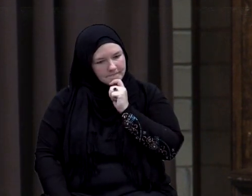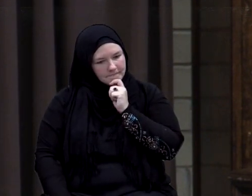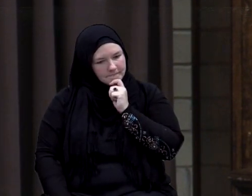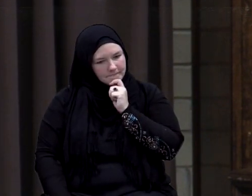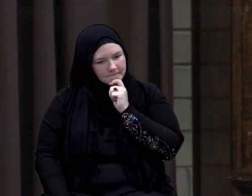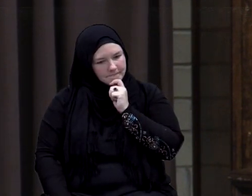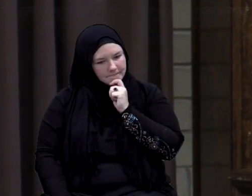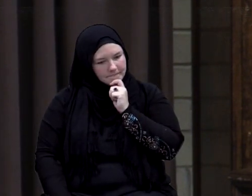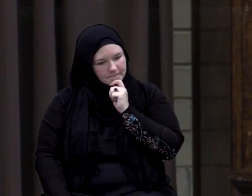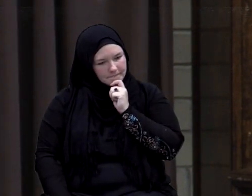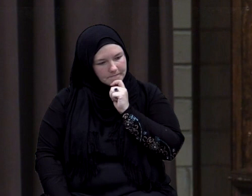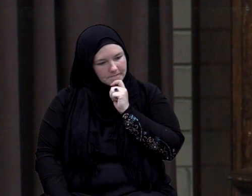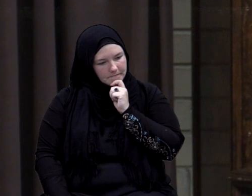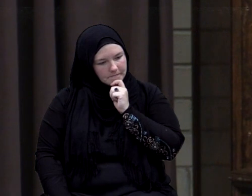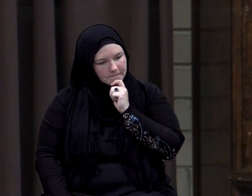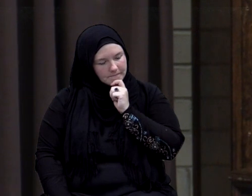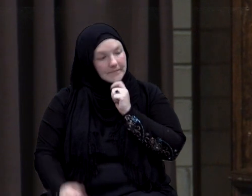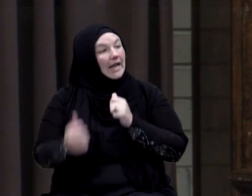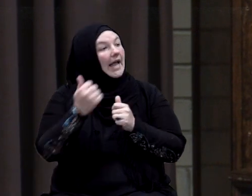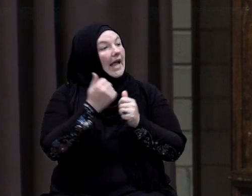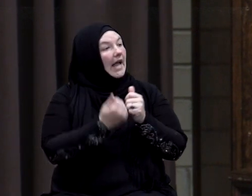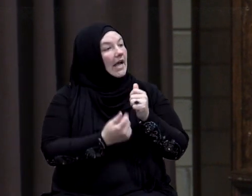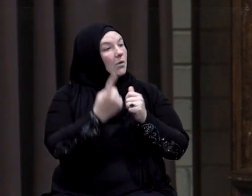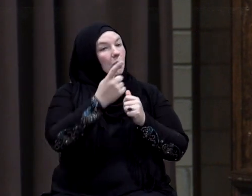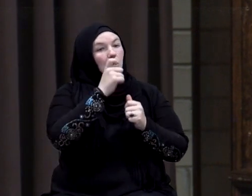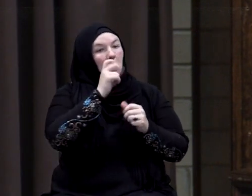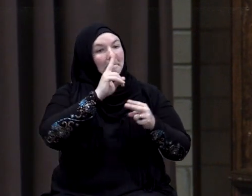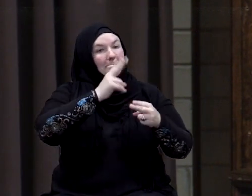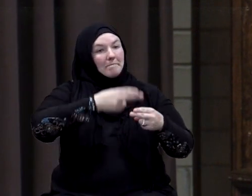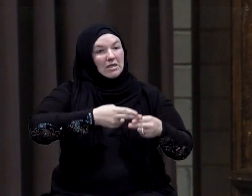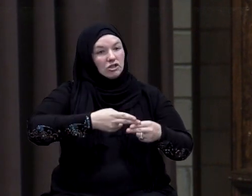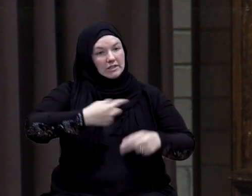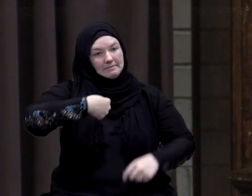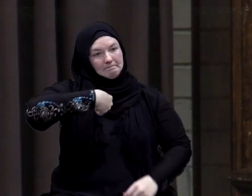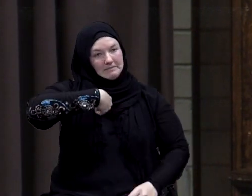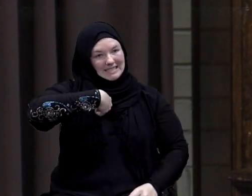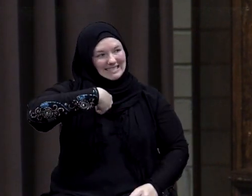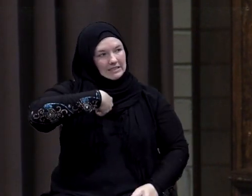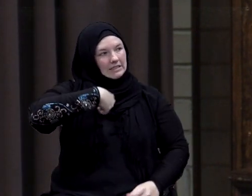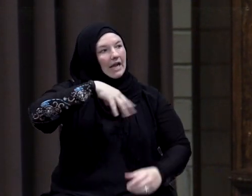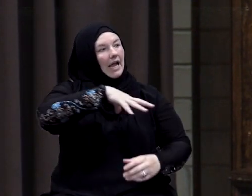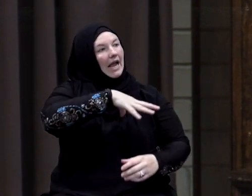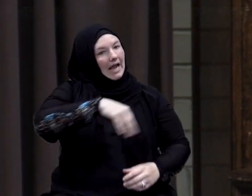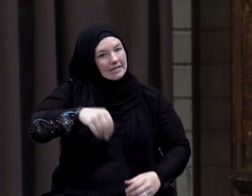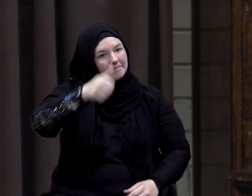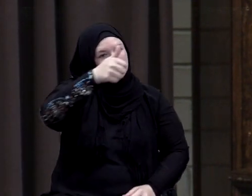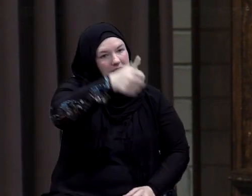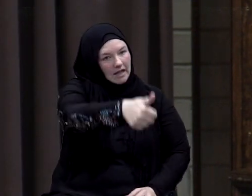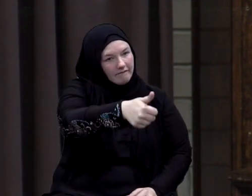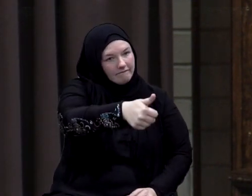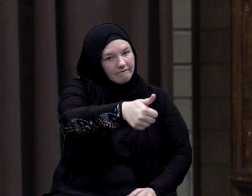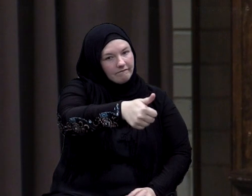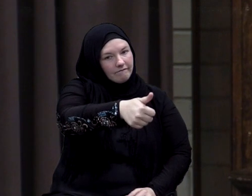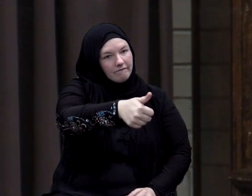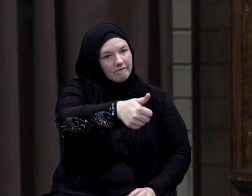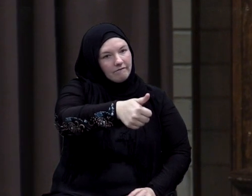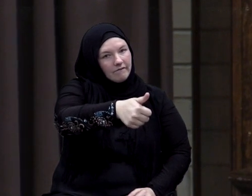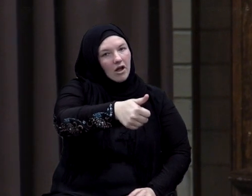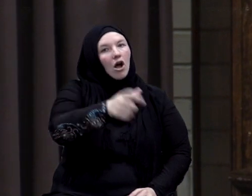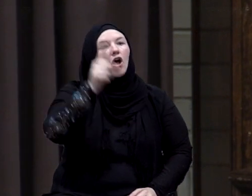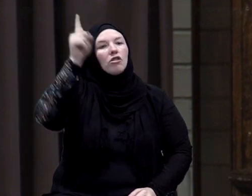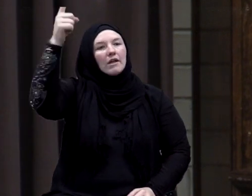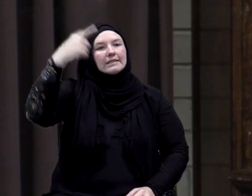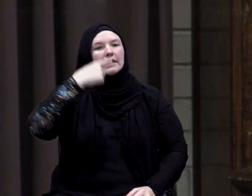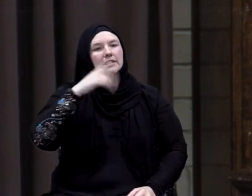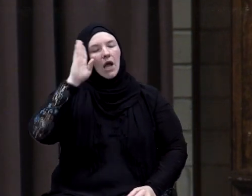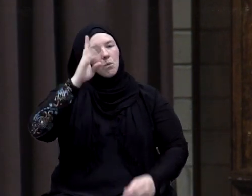سبحان الله. Anyone who mentions me in his own self, I mention him in myself, Allah